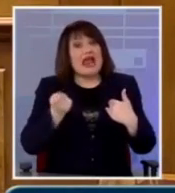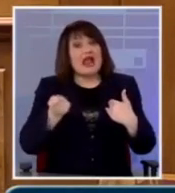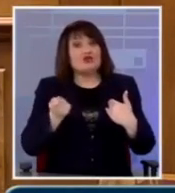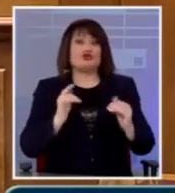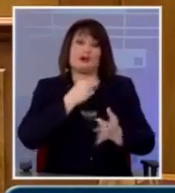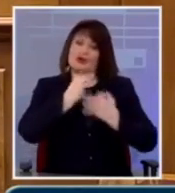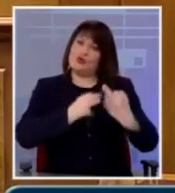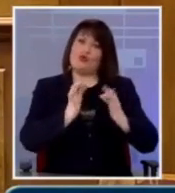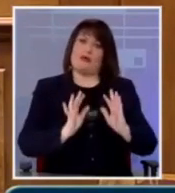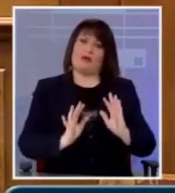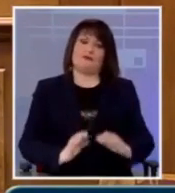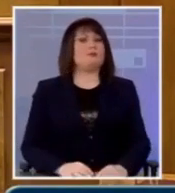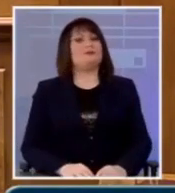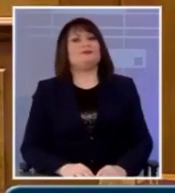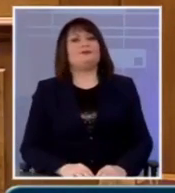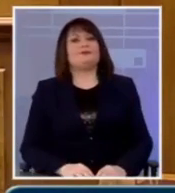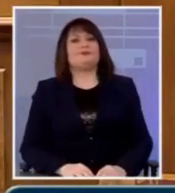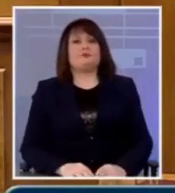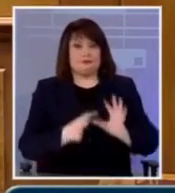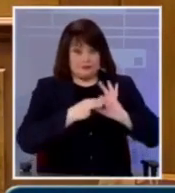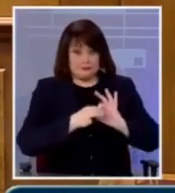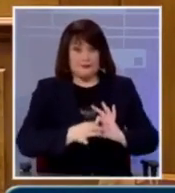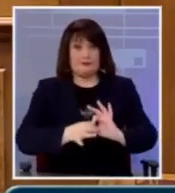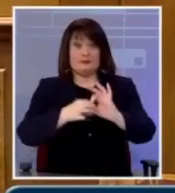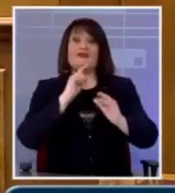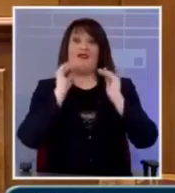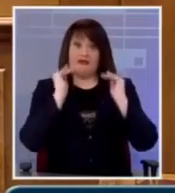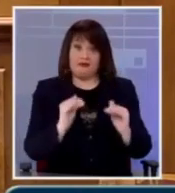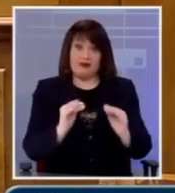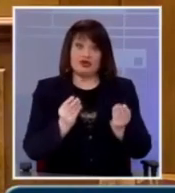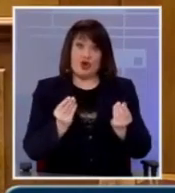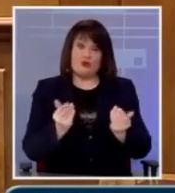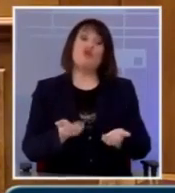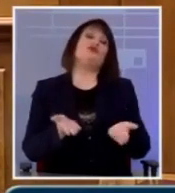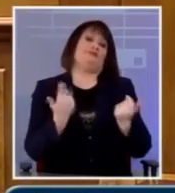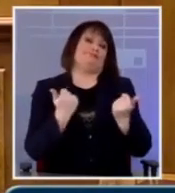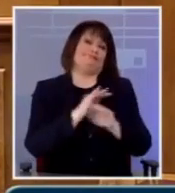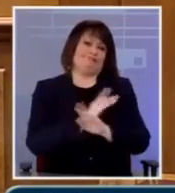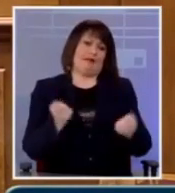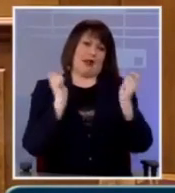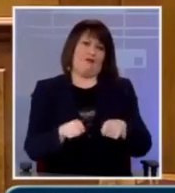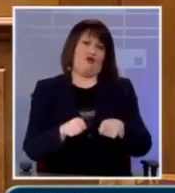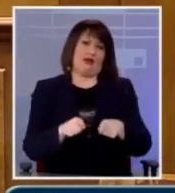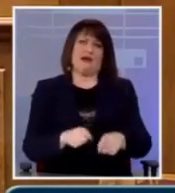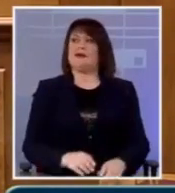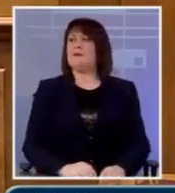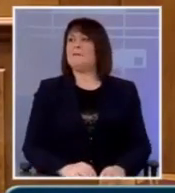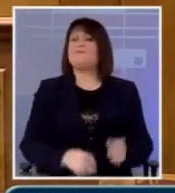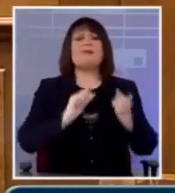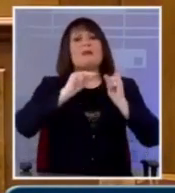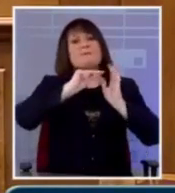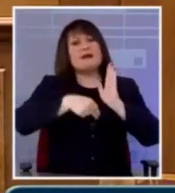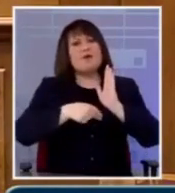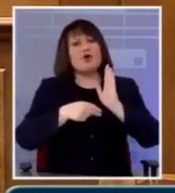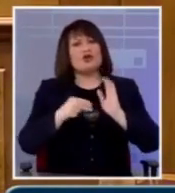δεν υπάρχει κανένα περιθώριο συνέχισης της ίδιας συνταγής. Και προφανώς δεν μας δεσμεύει το μνημονιακό